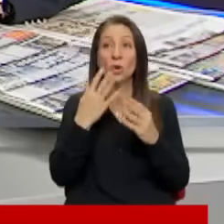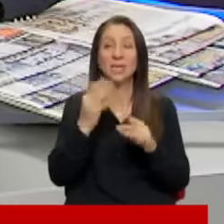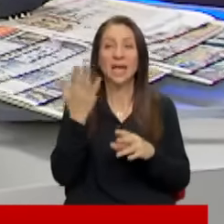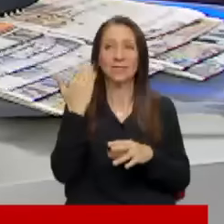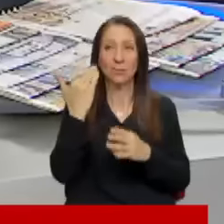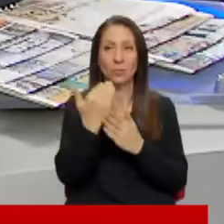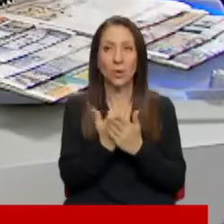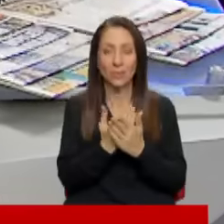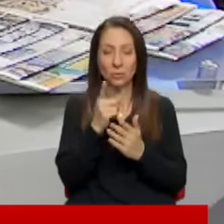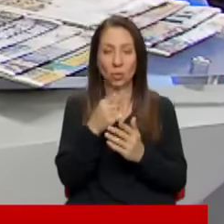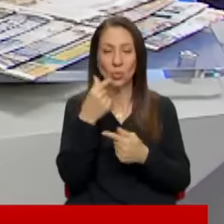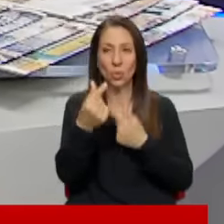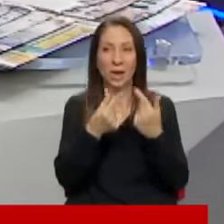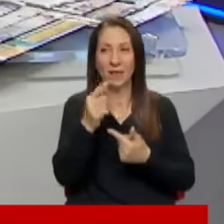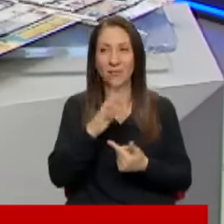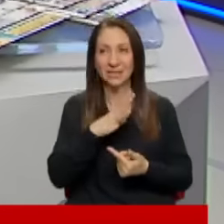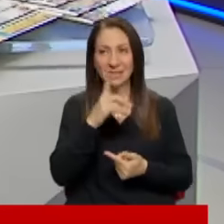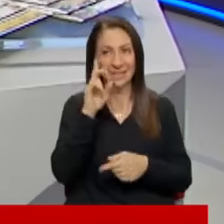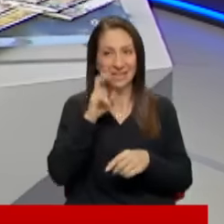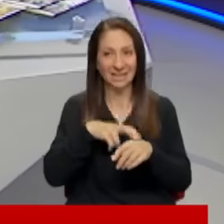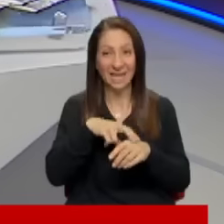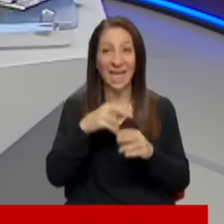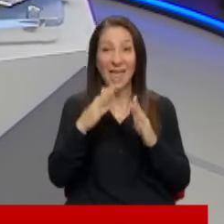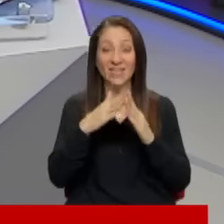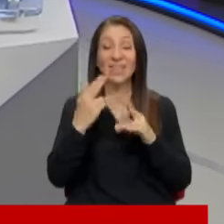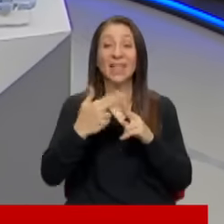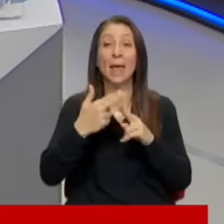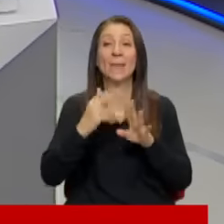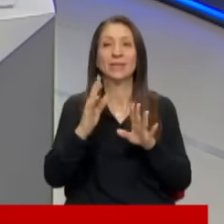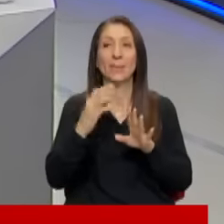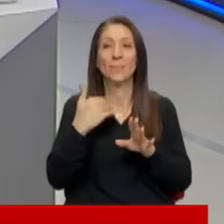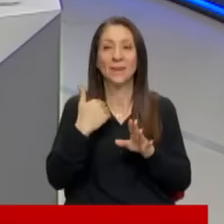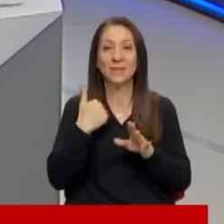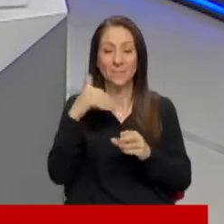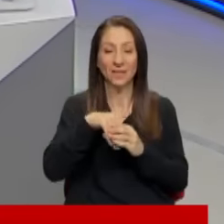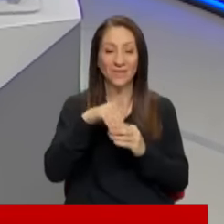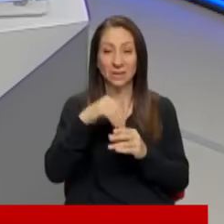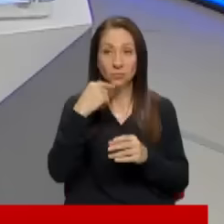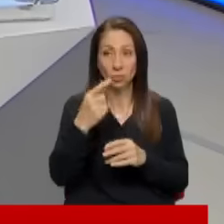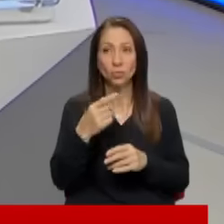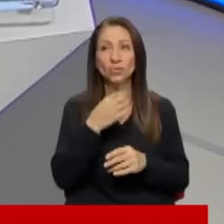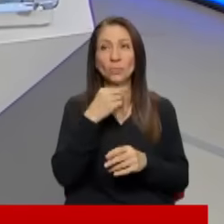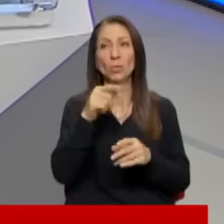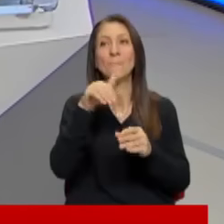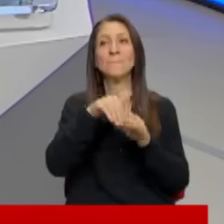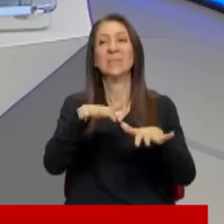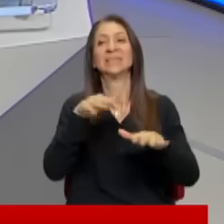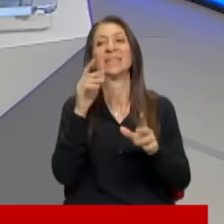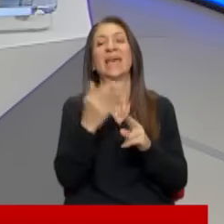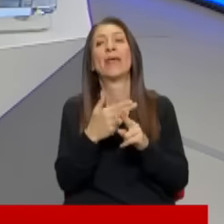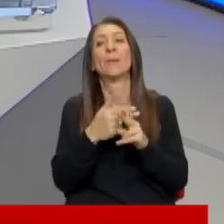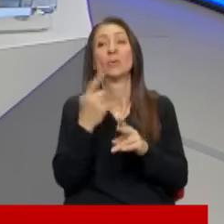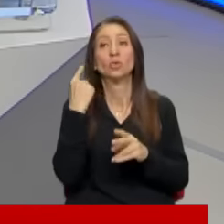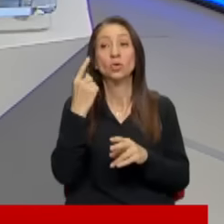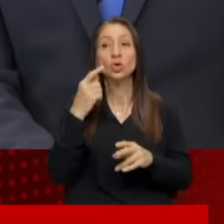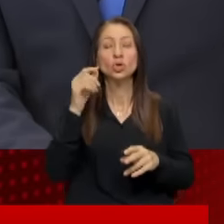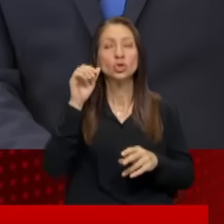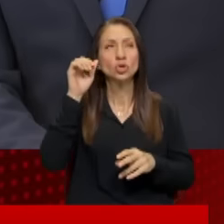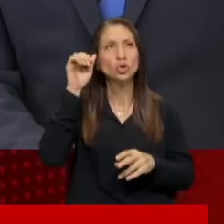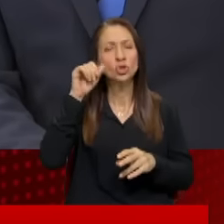eskiden programlarda şöyle uyarılar vardı hatırlarsın sen de. Evde denemeyin diye. Ben de milletvekillerine diyorum ki lütfen bunu mecliste denemeyin. Dün